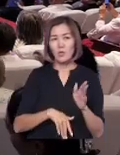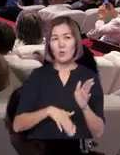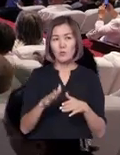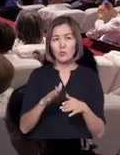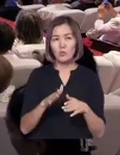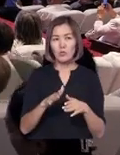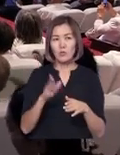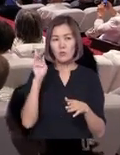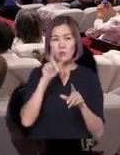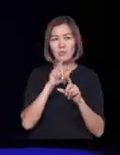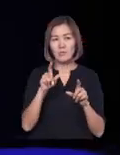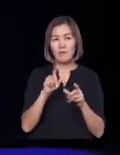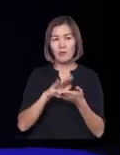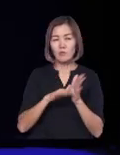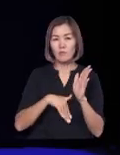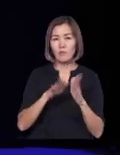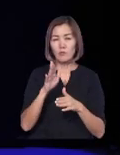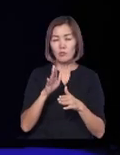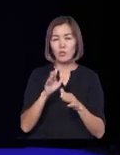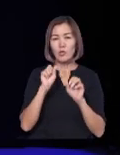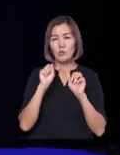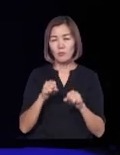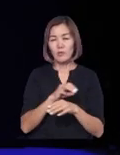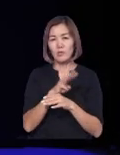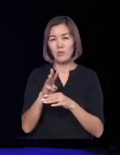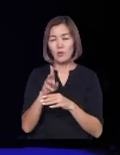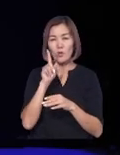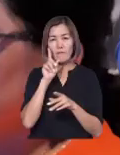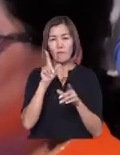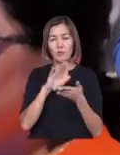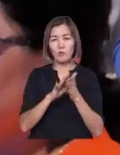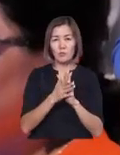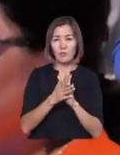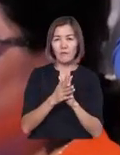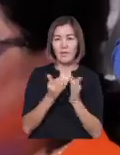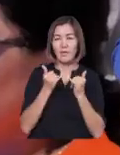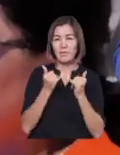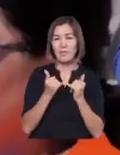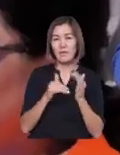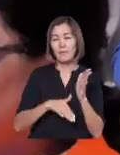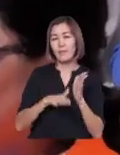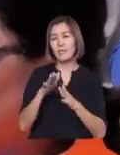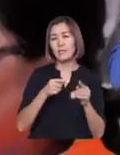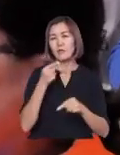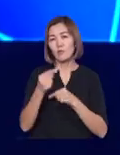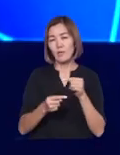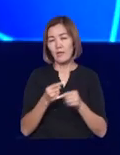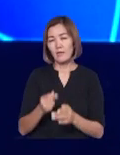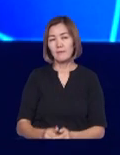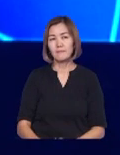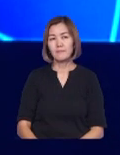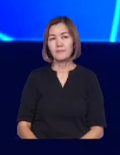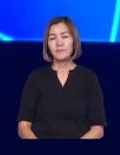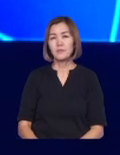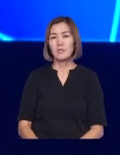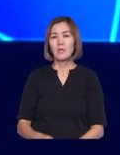усиление образовательной инфраструктуры, что позволит обеспечить комфортные условия для обучения подрастающего поколения. Также в